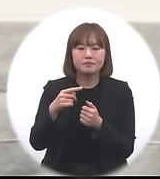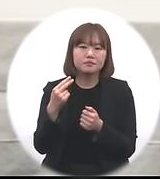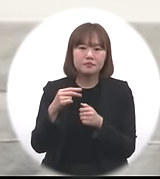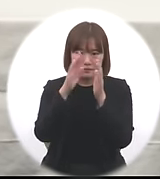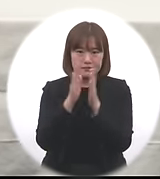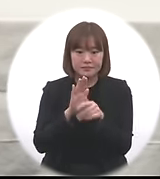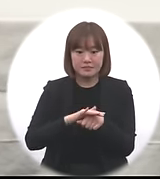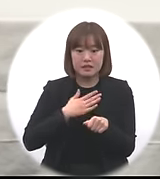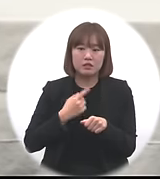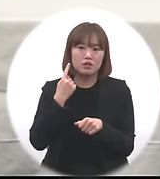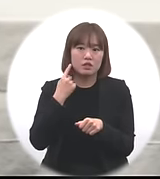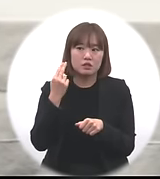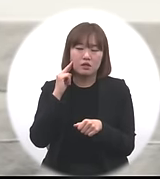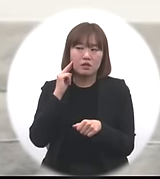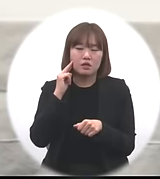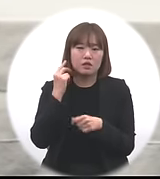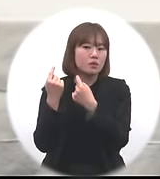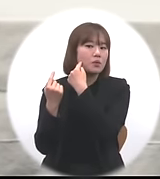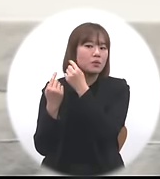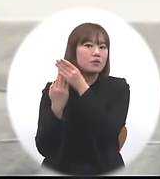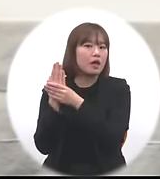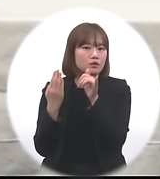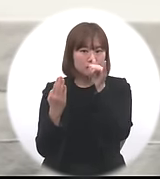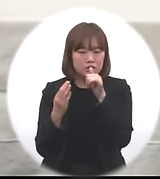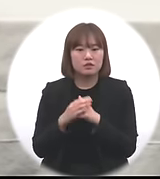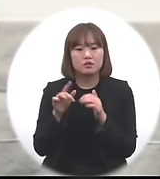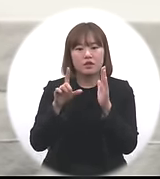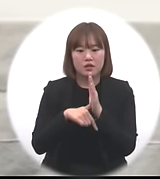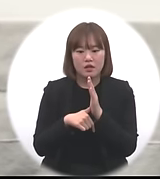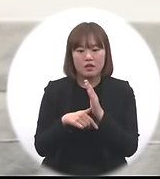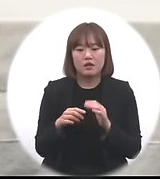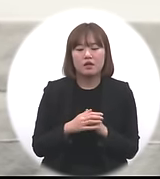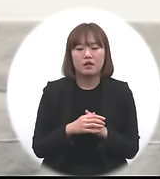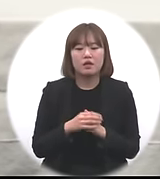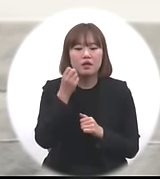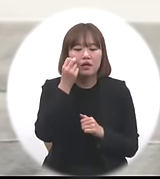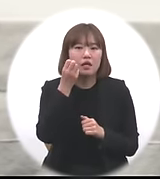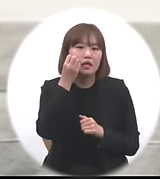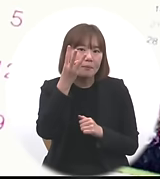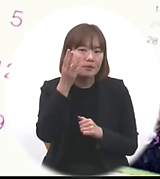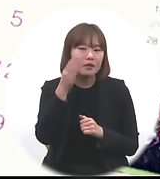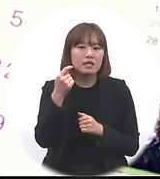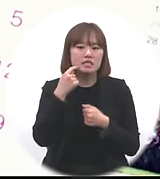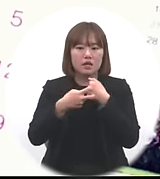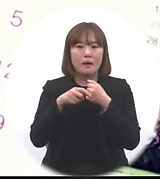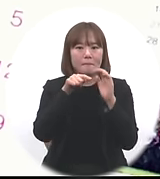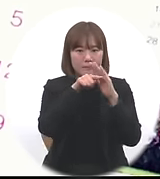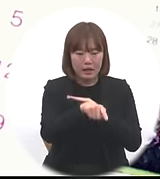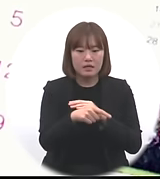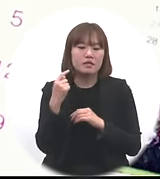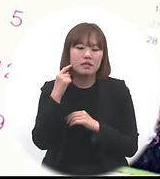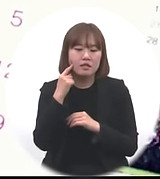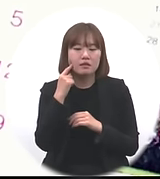신기하지 마시고, 이 닦는 보호자분들은 다 알고 있어요. 뒤에서 이가 찔끔찔끔 올라오고 있다는 거예요. 저 시기에는 말씀드린 대로 2, 3개월에